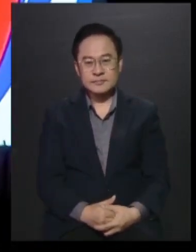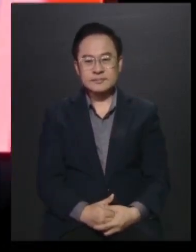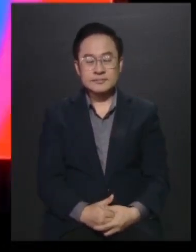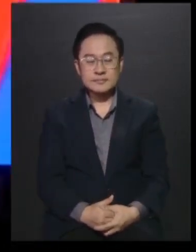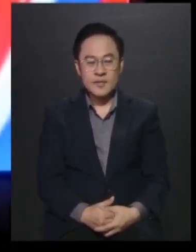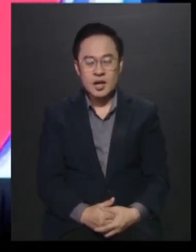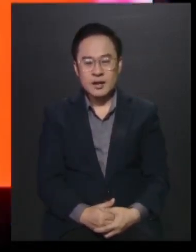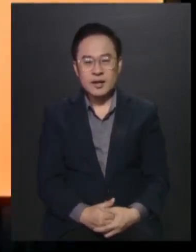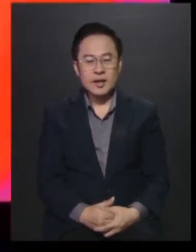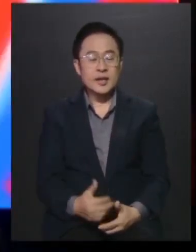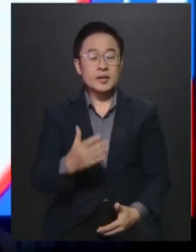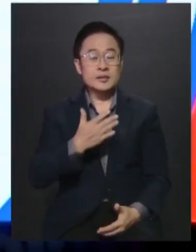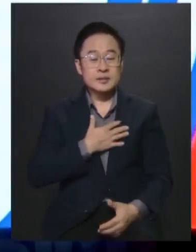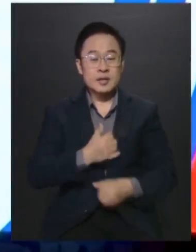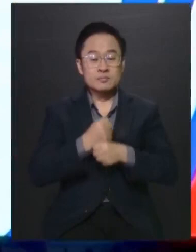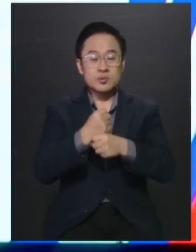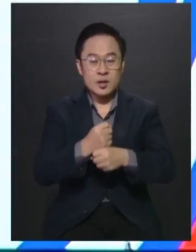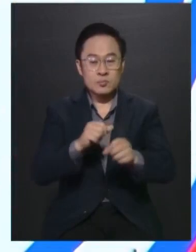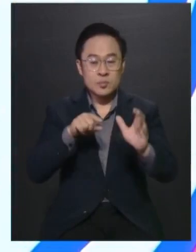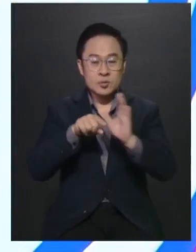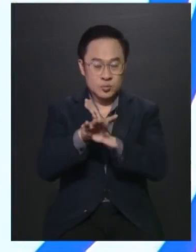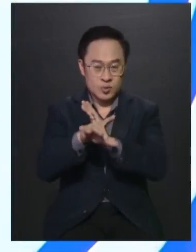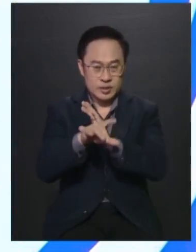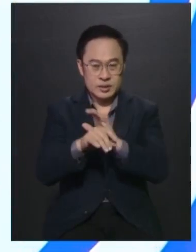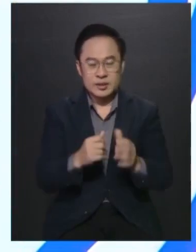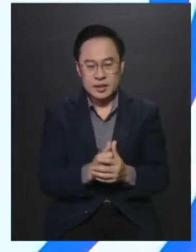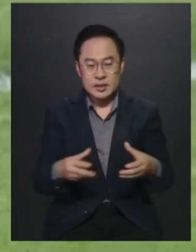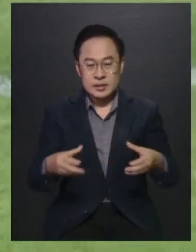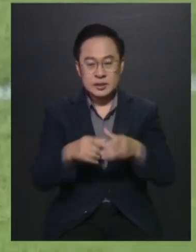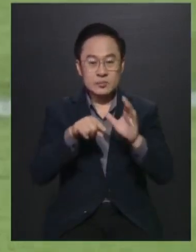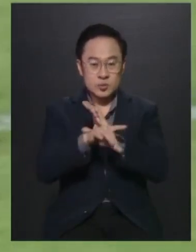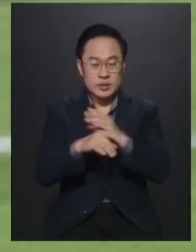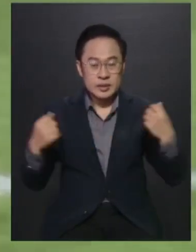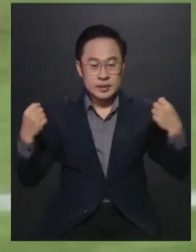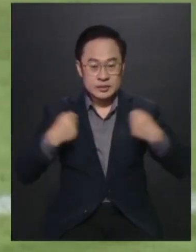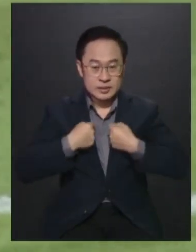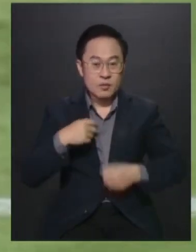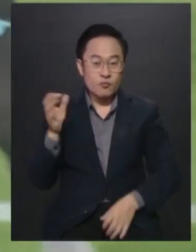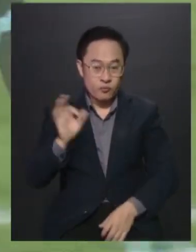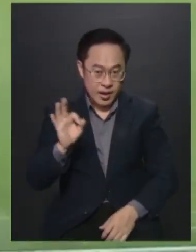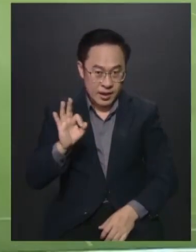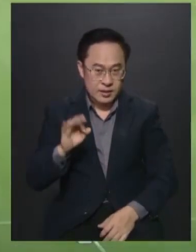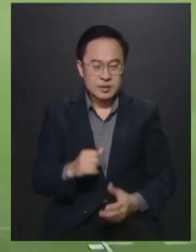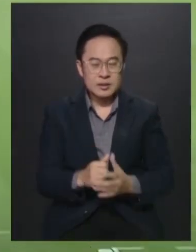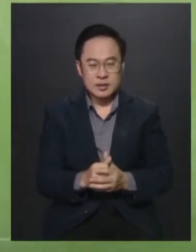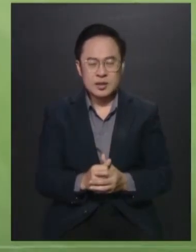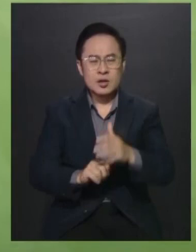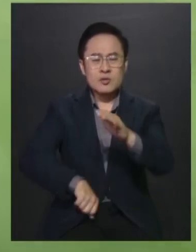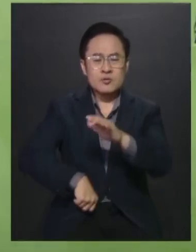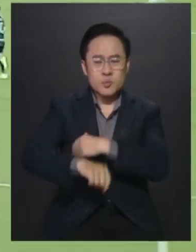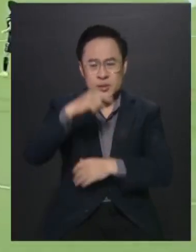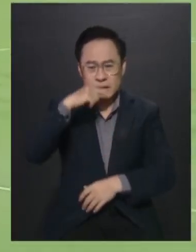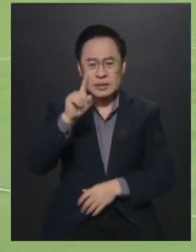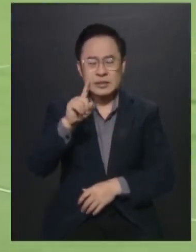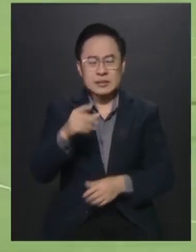เกมที่ชลบุรี UTA Stadium ครับก็ชลบุรี FC ในชุดสีฟ้านะครับที่ฟอร์มไม่ดีในลีกครับ